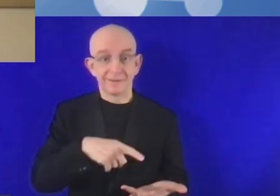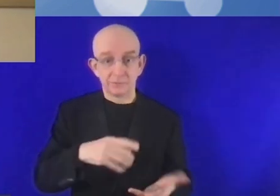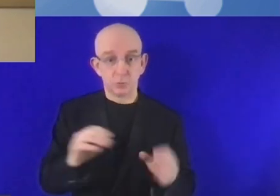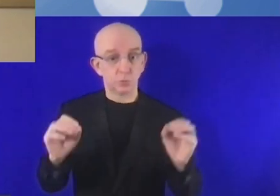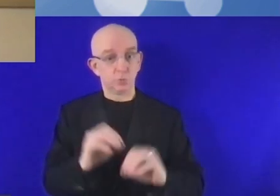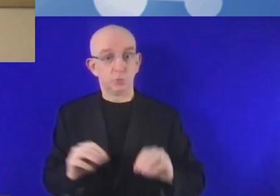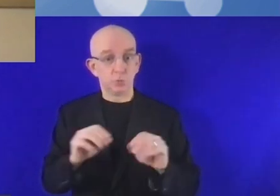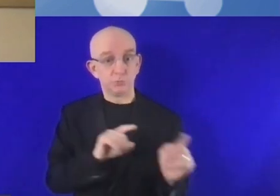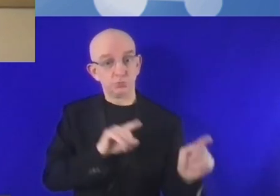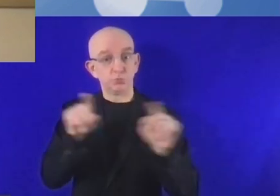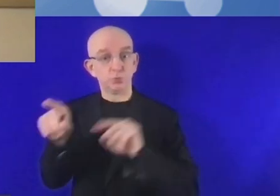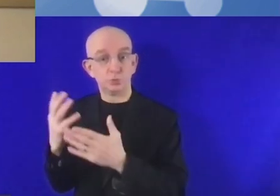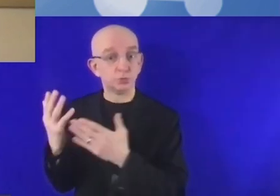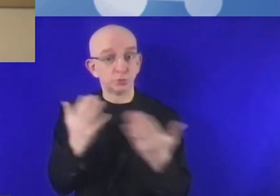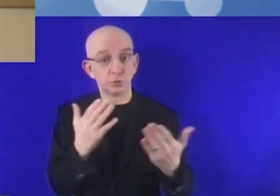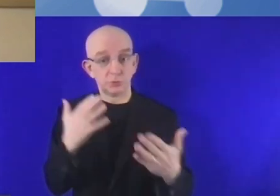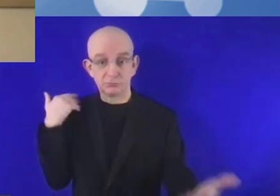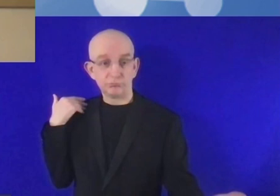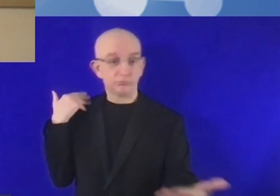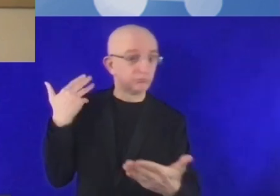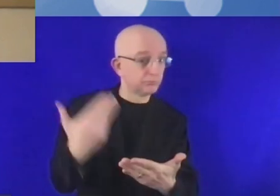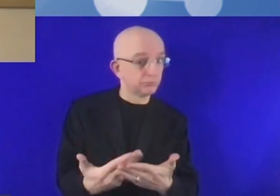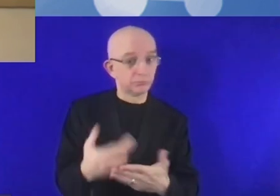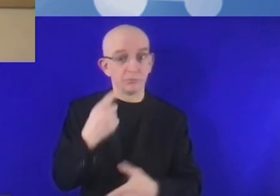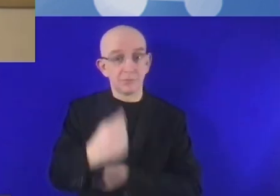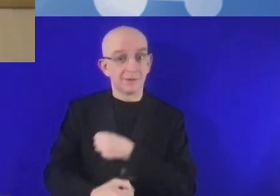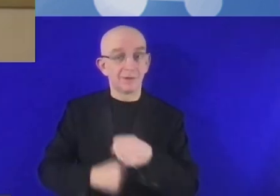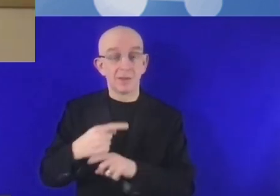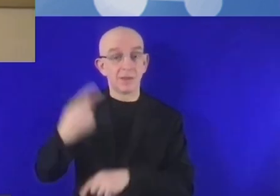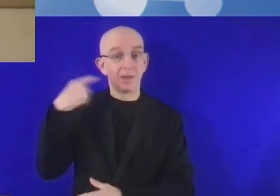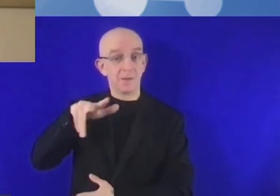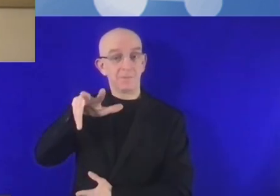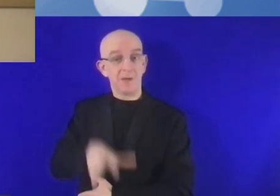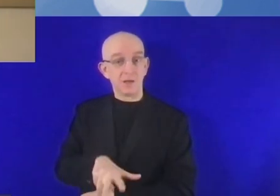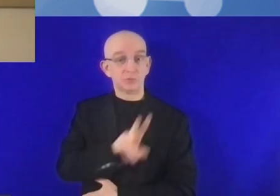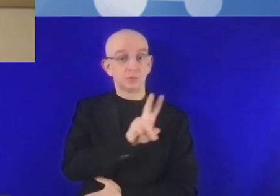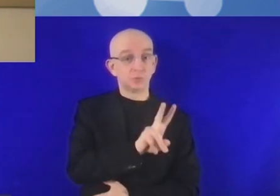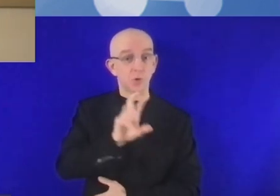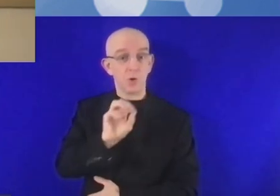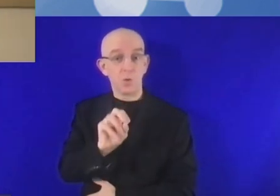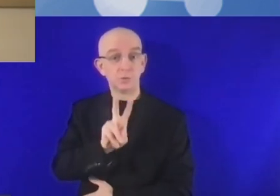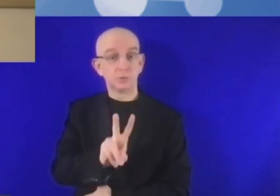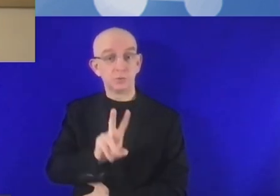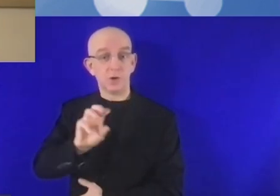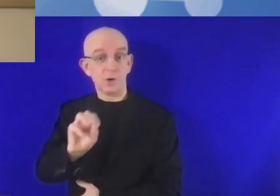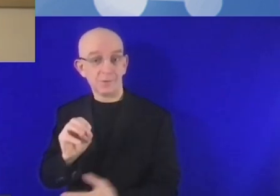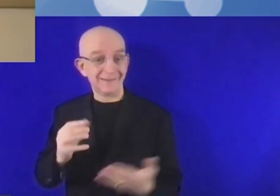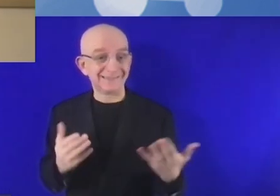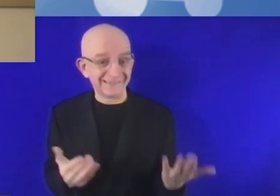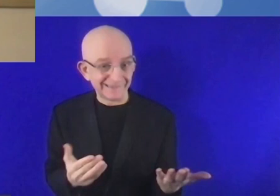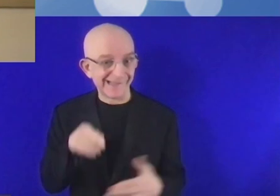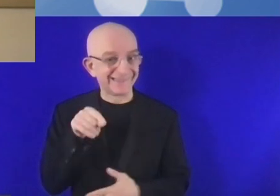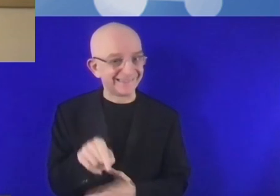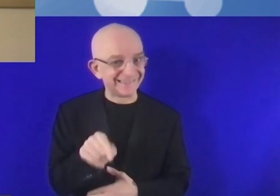nie chodzą do szkoły, ponieważ nie mają dostępu do narzędzi cyfrowych. A zatem można powiedzieć, że jest to jakieś w pewnym